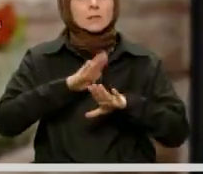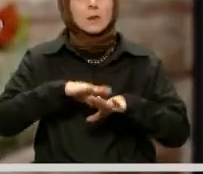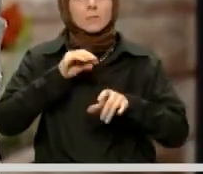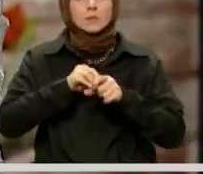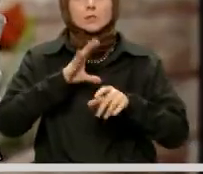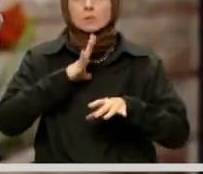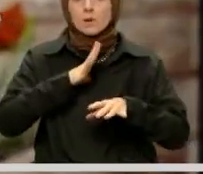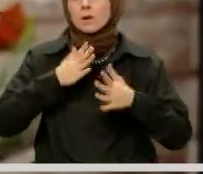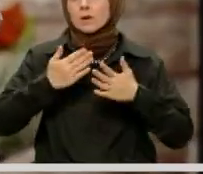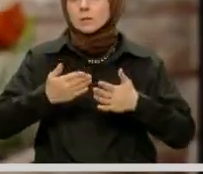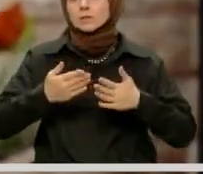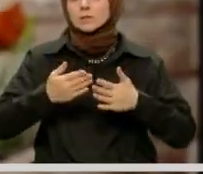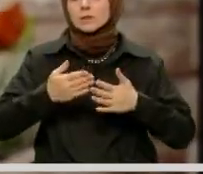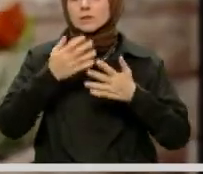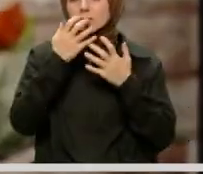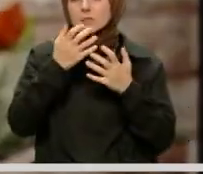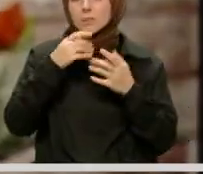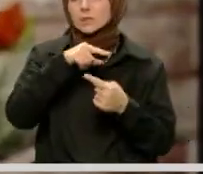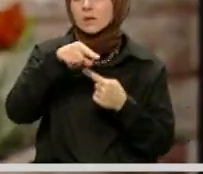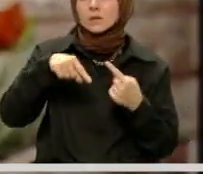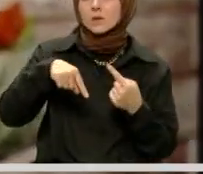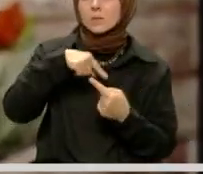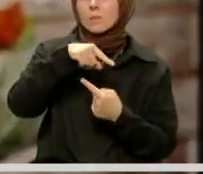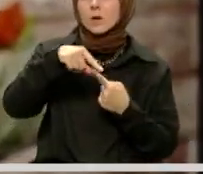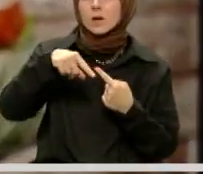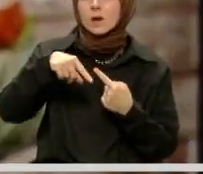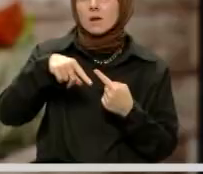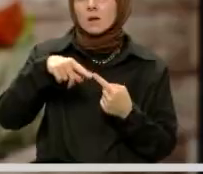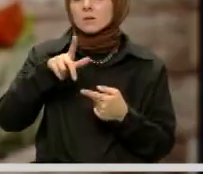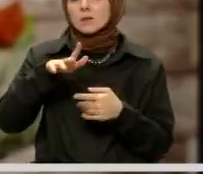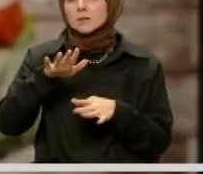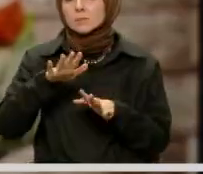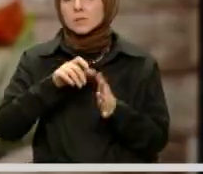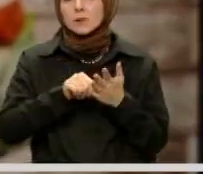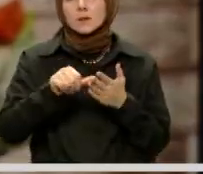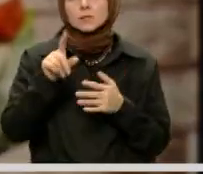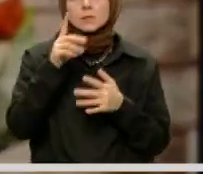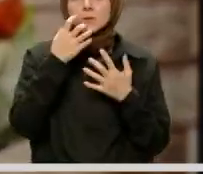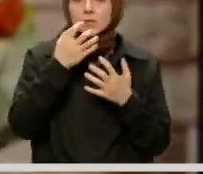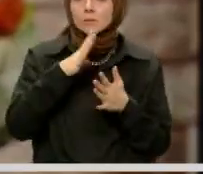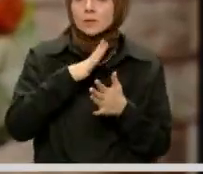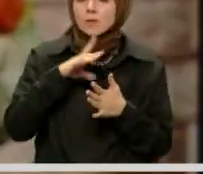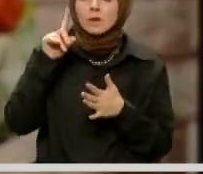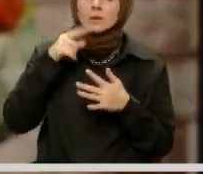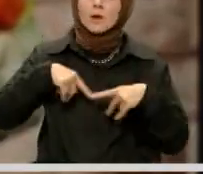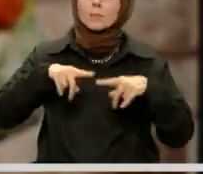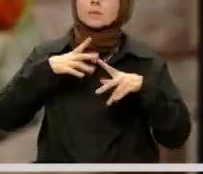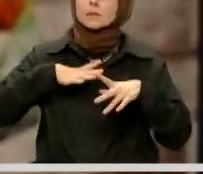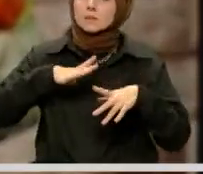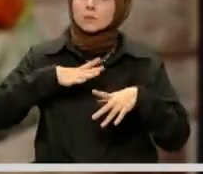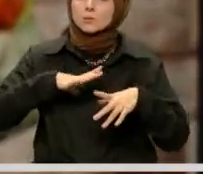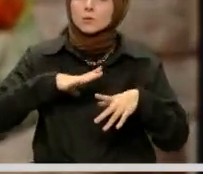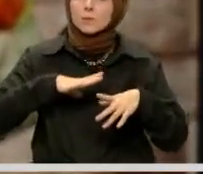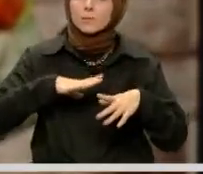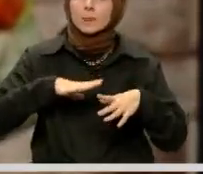budur. Aslında hikmet aramaya da gerek yok. Her şeyin bir hikmeti vardır. Rabbimiz bizden istiyorsa,